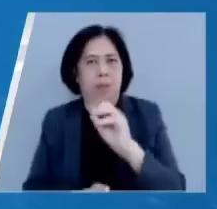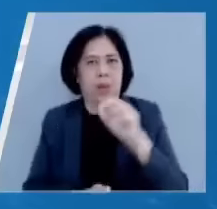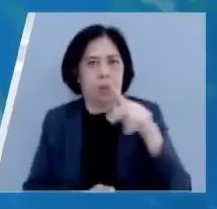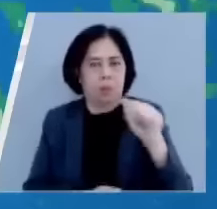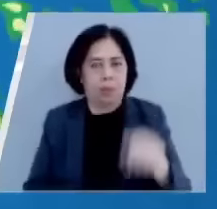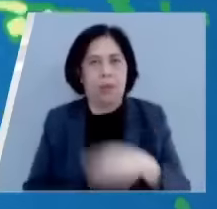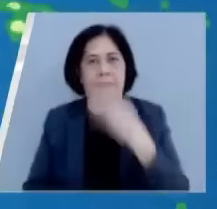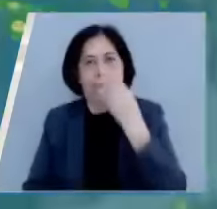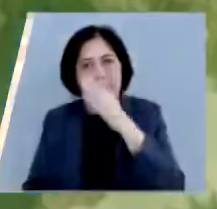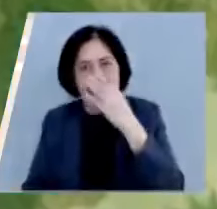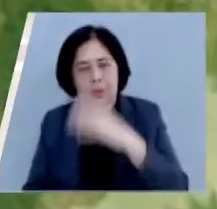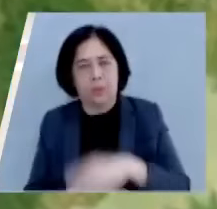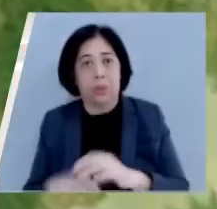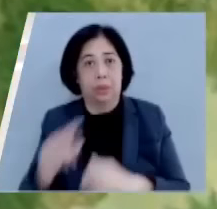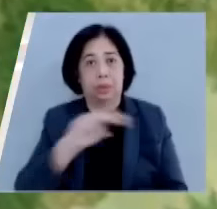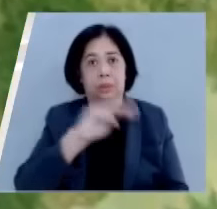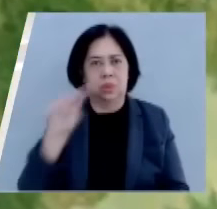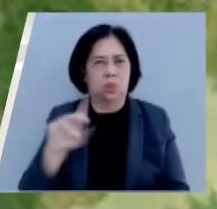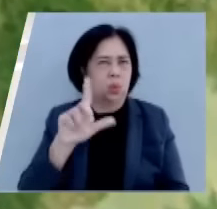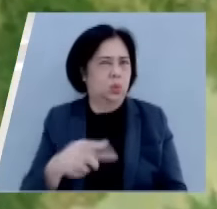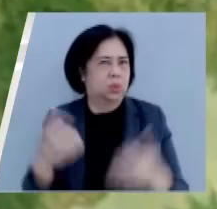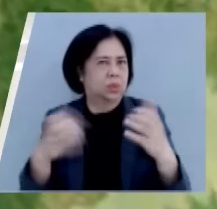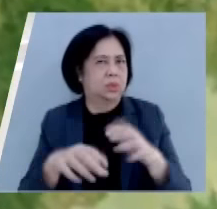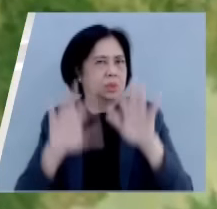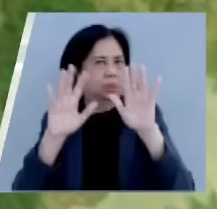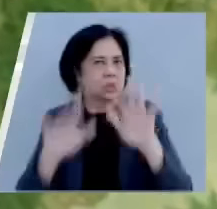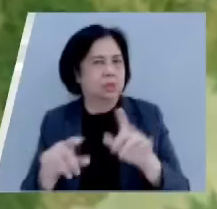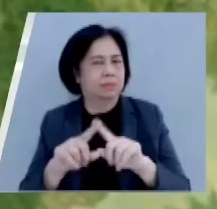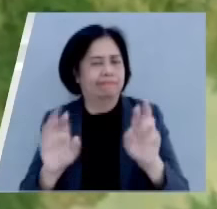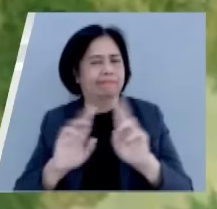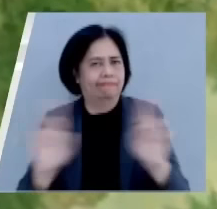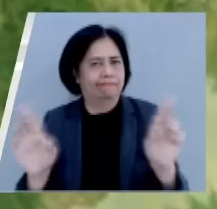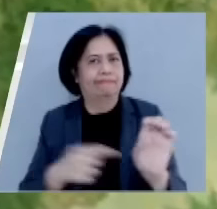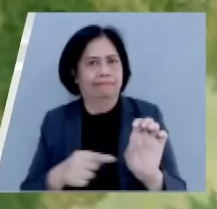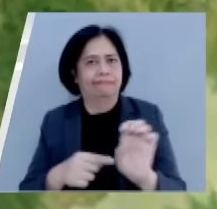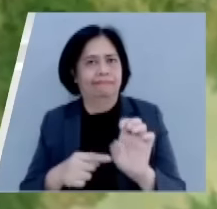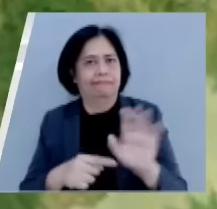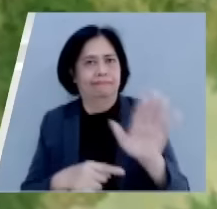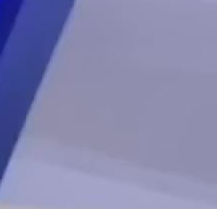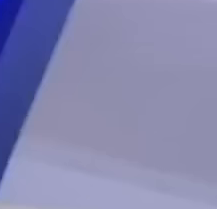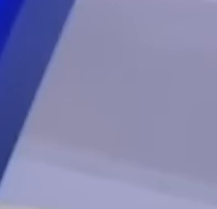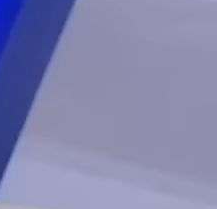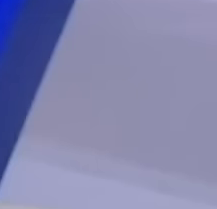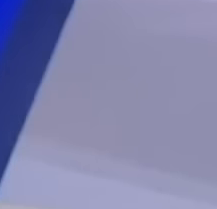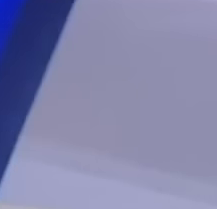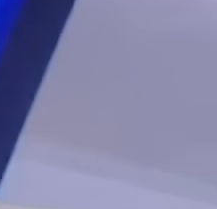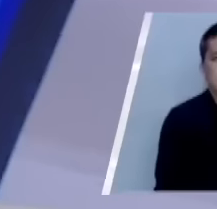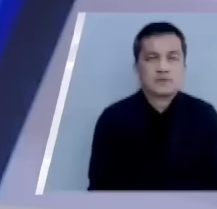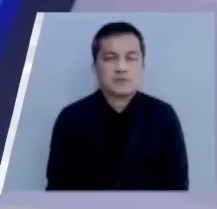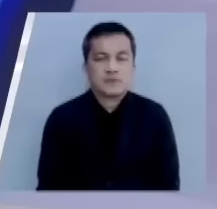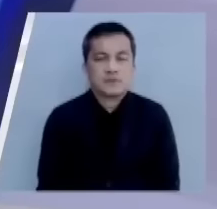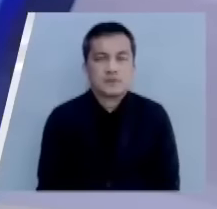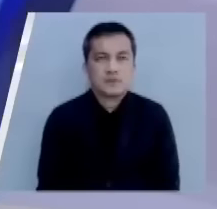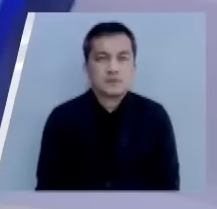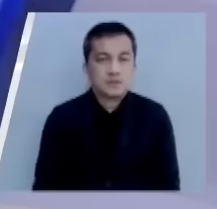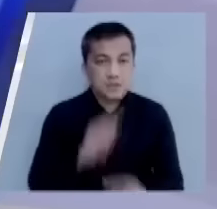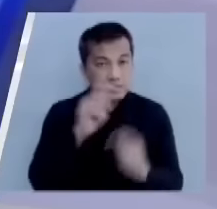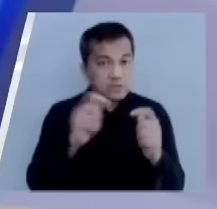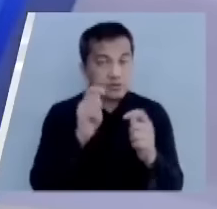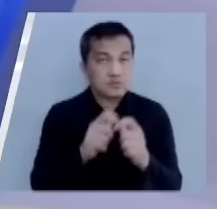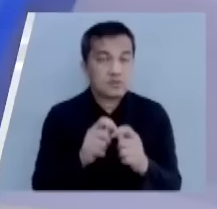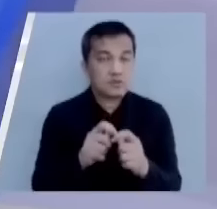Metro Manila, mababa ang tiyasa ng ulan pero ihanda pa rin ang payong. Sakto naman sa inaasahang